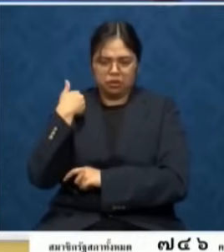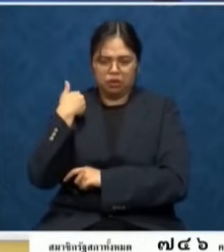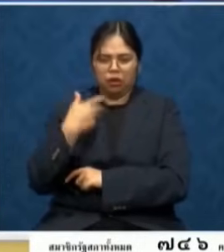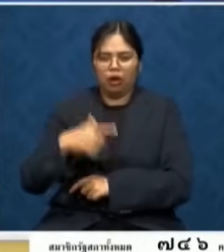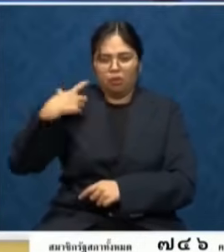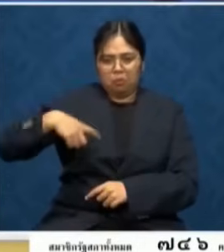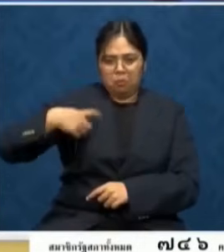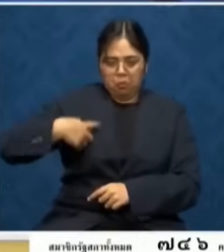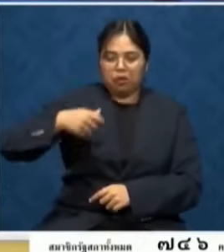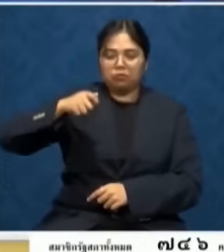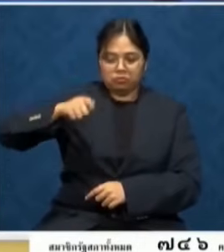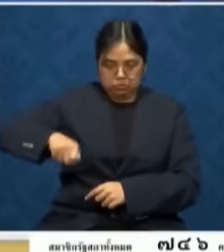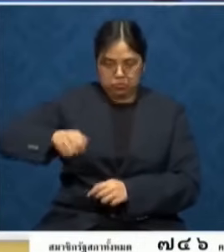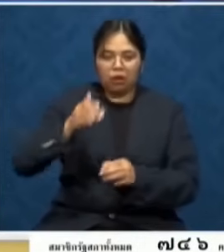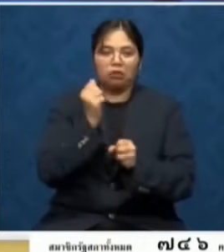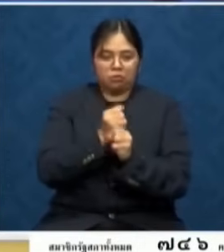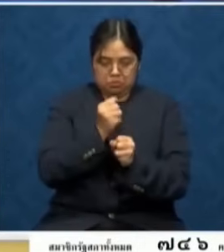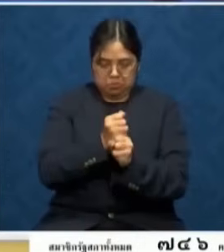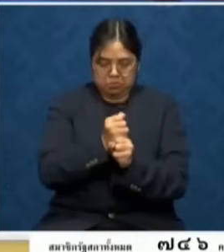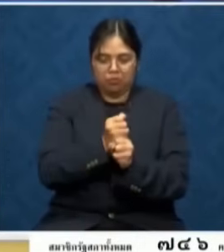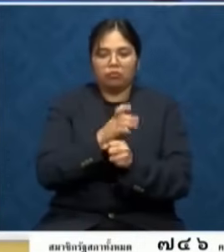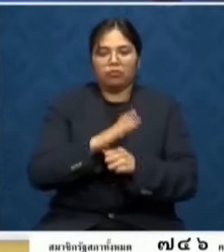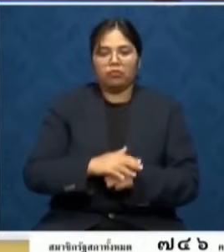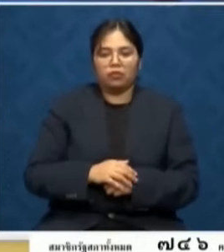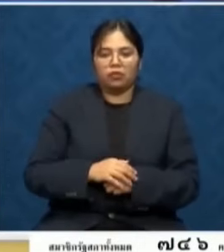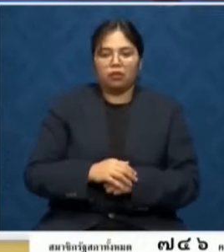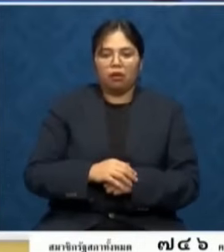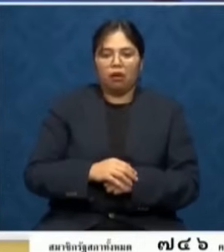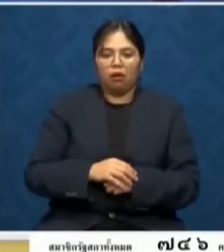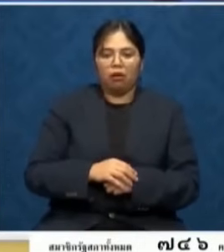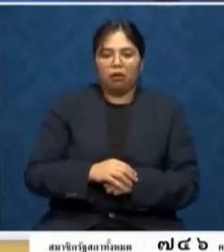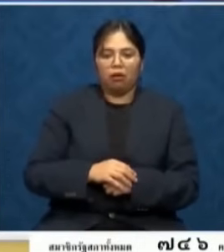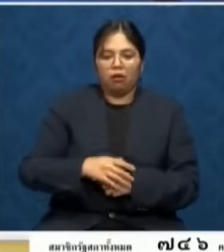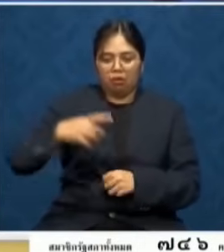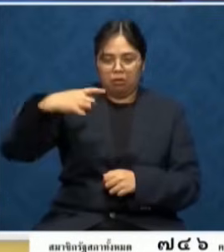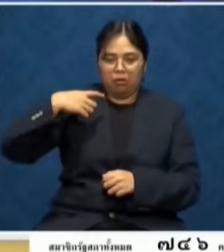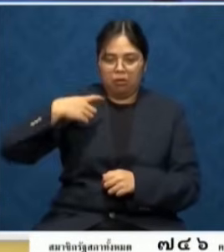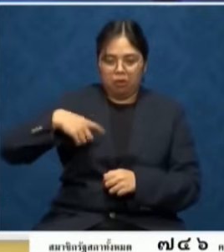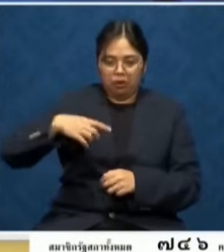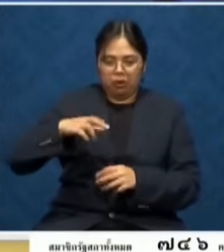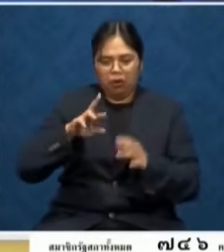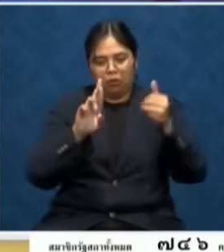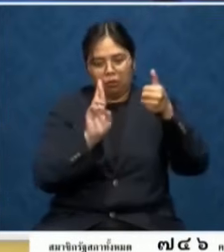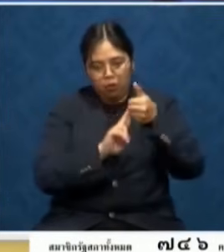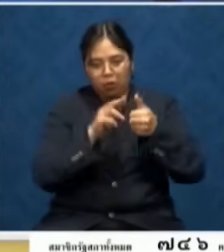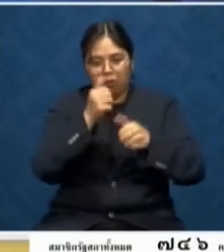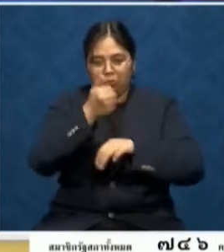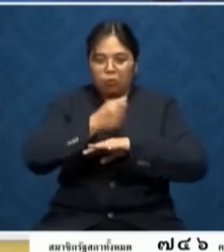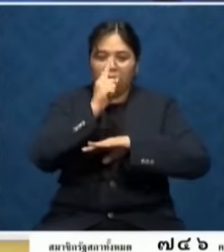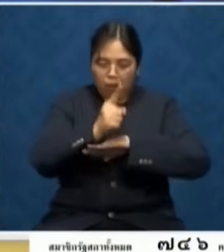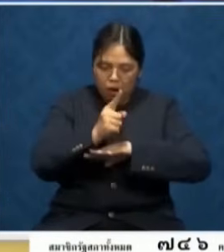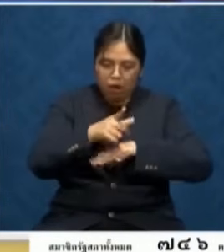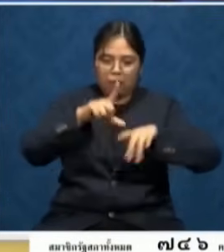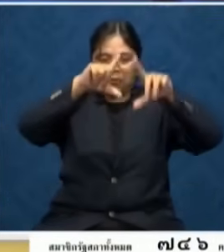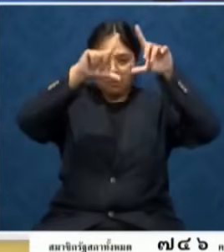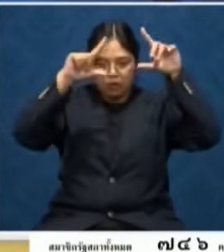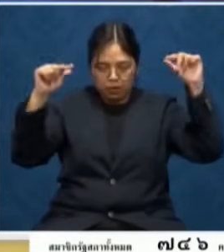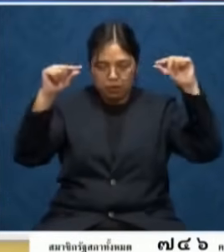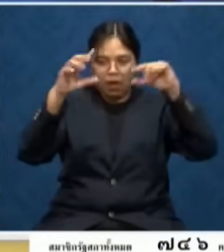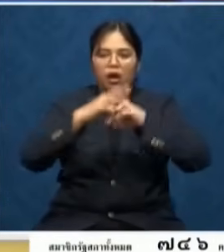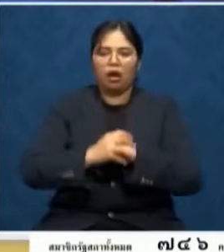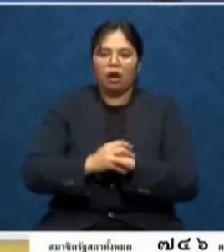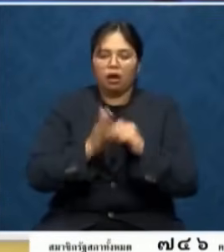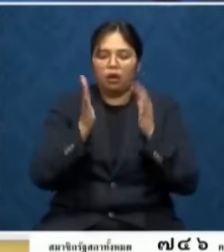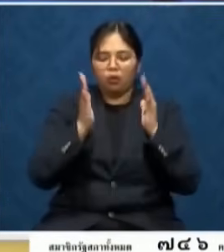ากษามีตั้งแต่อดีตอัยการมีรองผู้ว่ามีพยาบาล